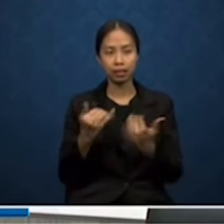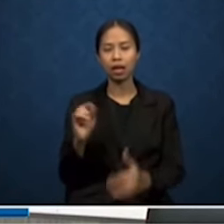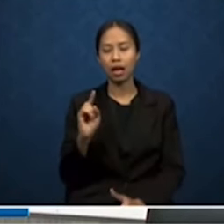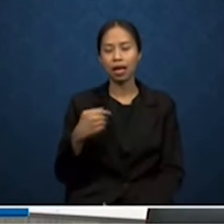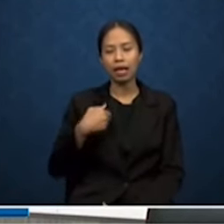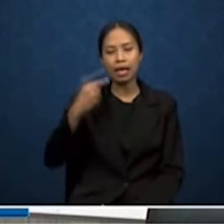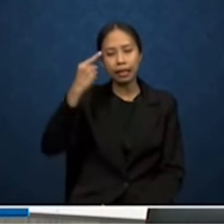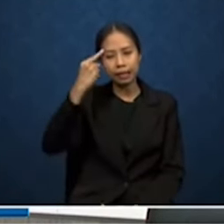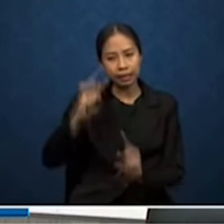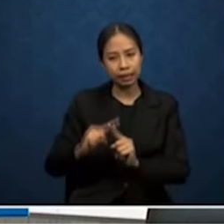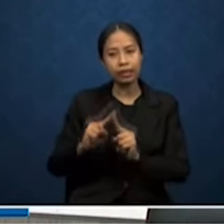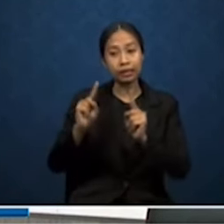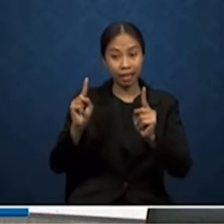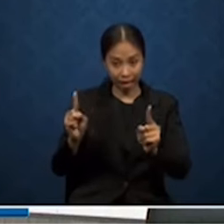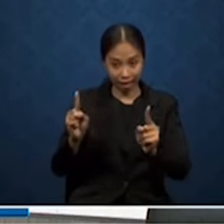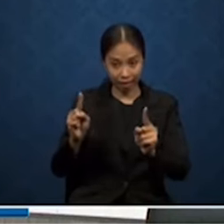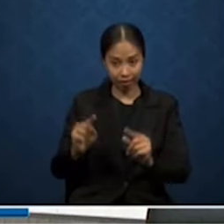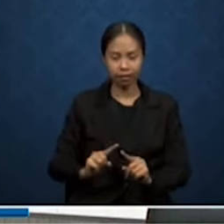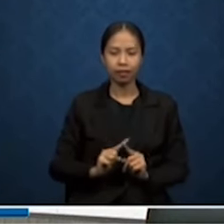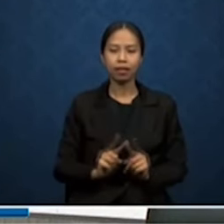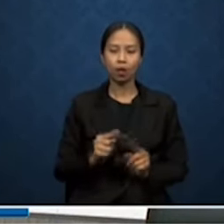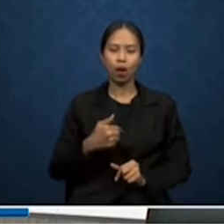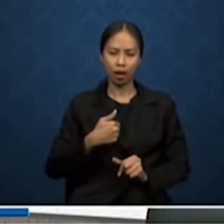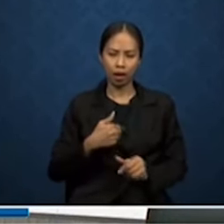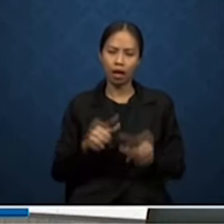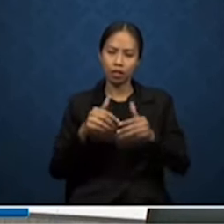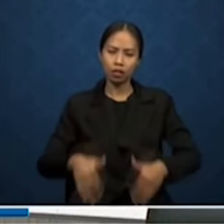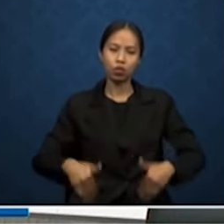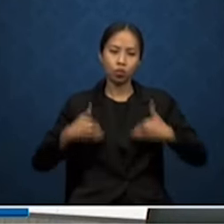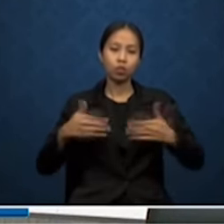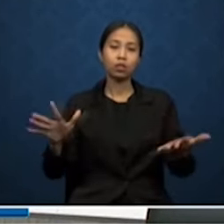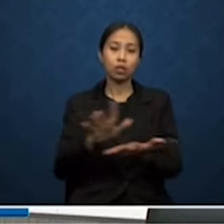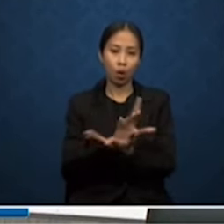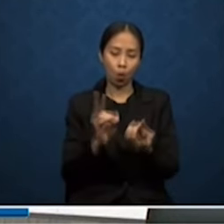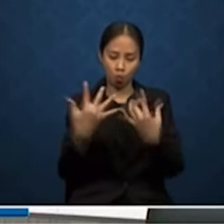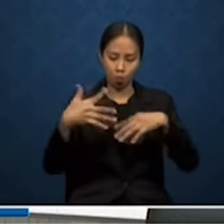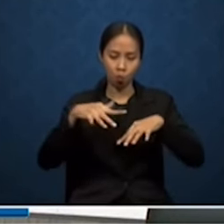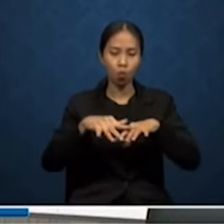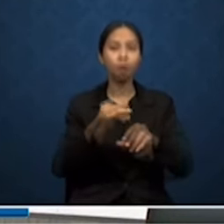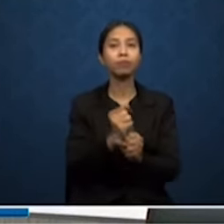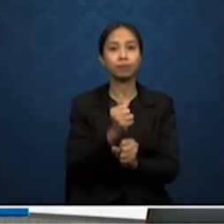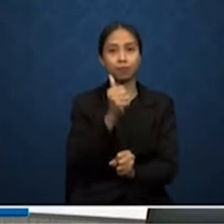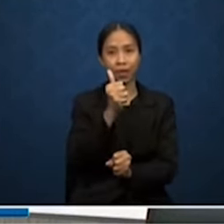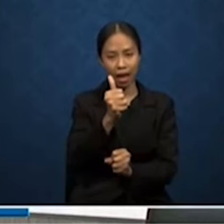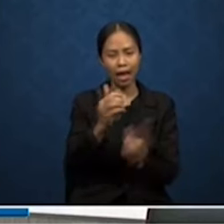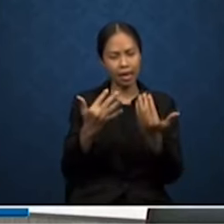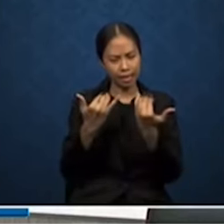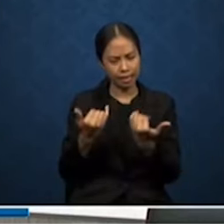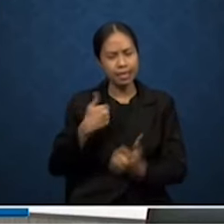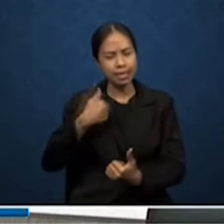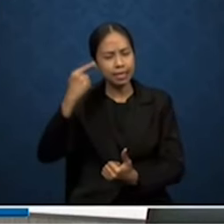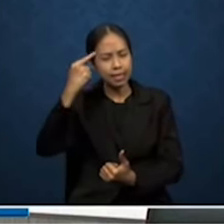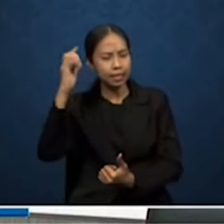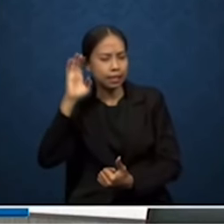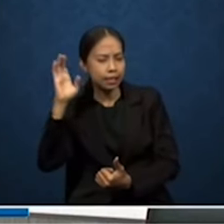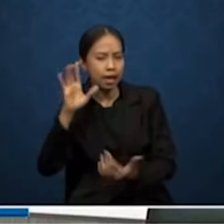ต่างนั้นเป็นสิ่งที่เราสามารถที่จะอยู่ร่วมกันได้ผมเชื่อว่าสังคมไทยมีความงดงามสถา